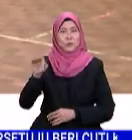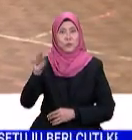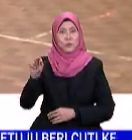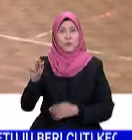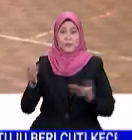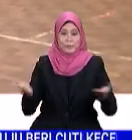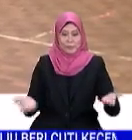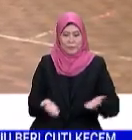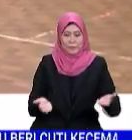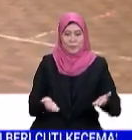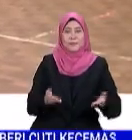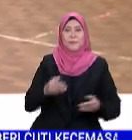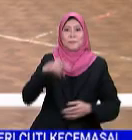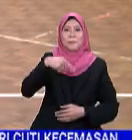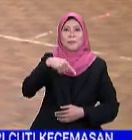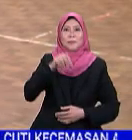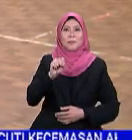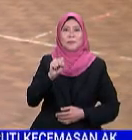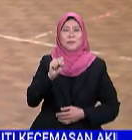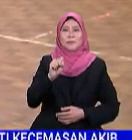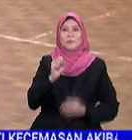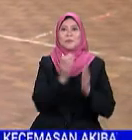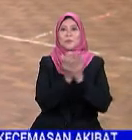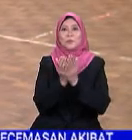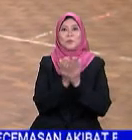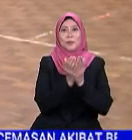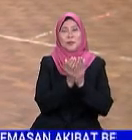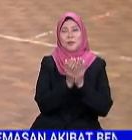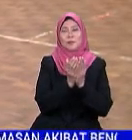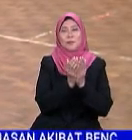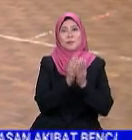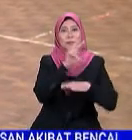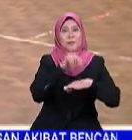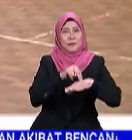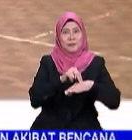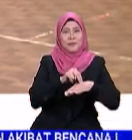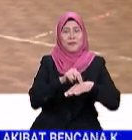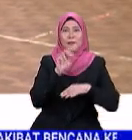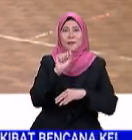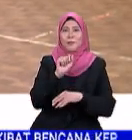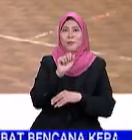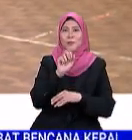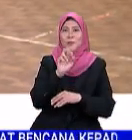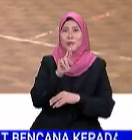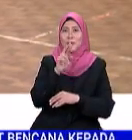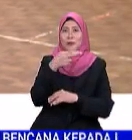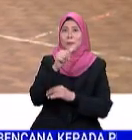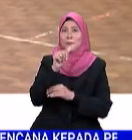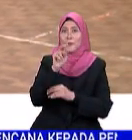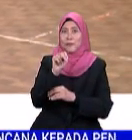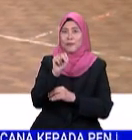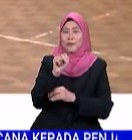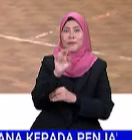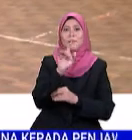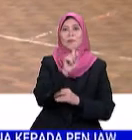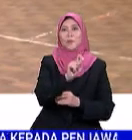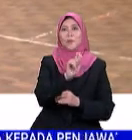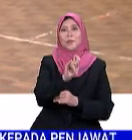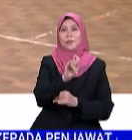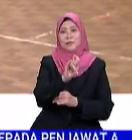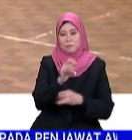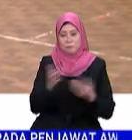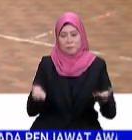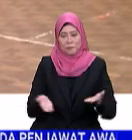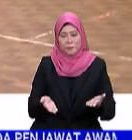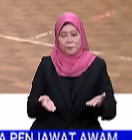pemindahan sementara Sekolah Menengah Kebangsaan Abdul Rahman Talib di Cangkat Jong Teluk Intan ini untuk yang